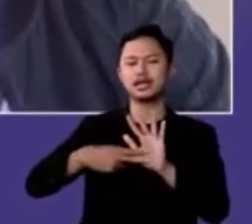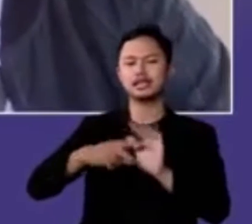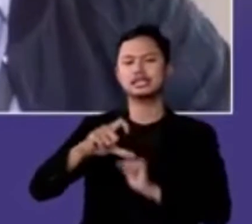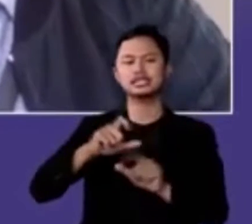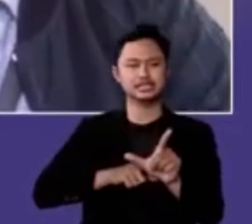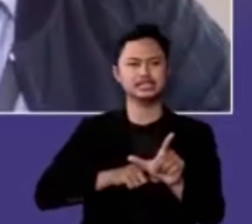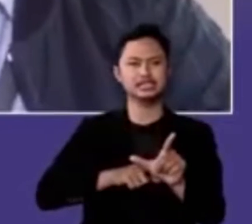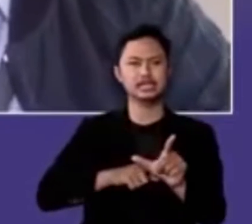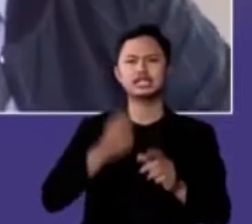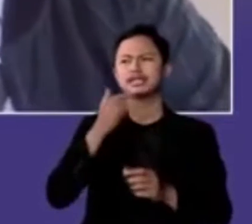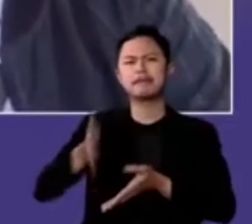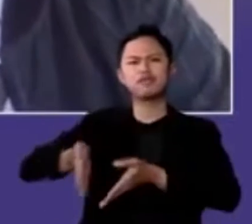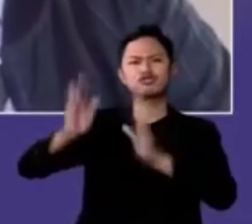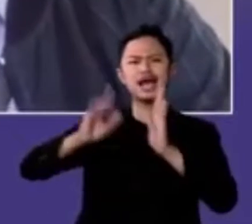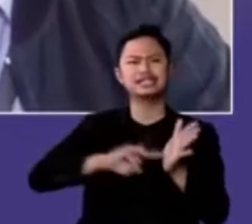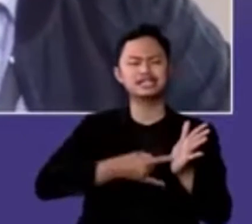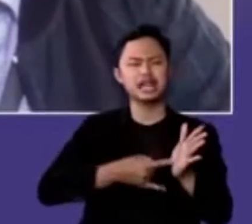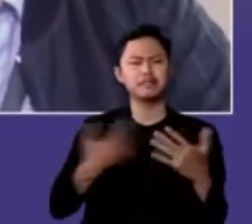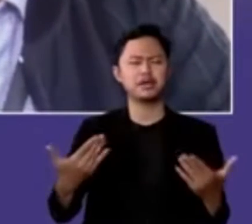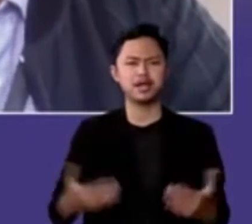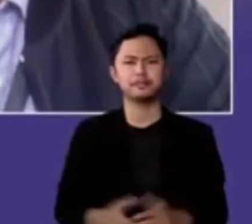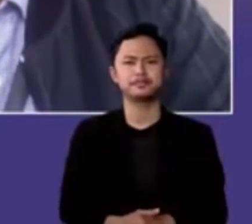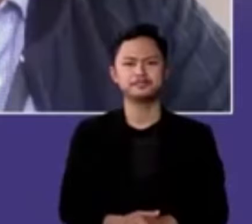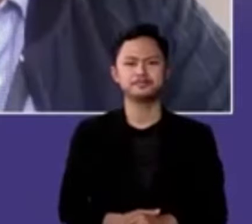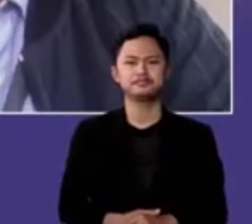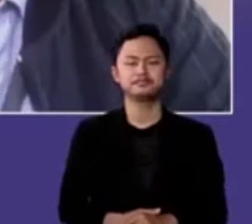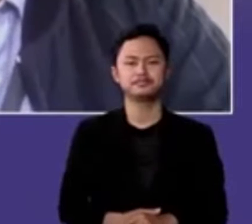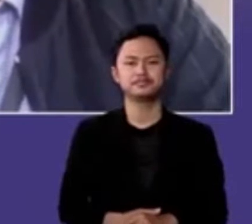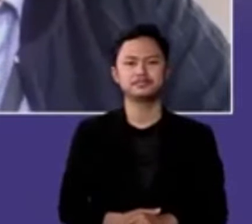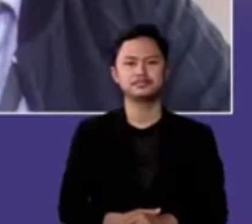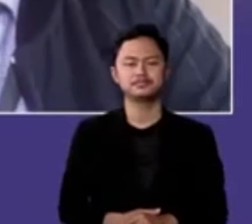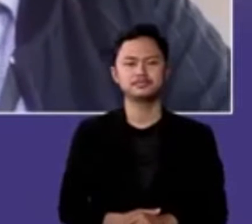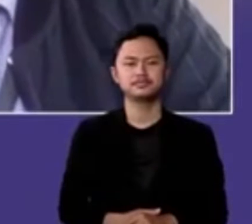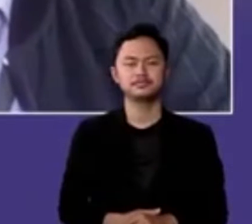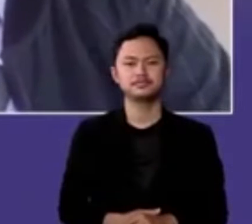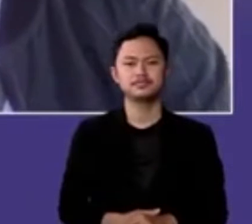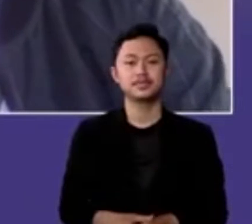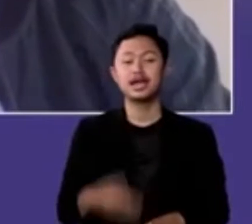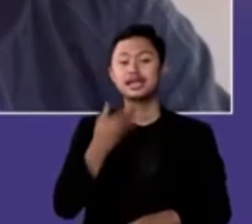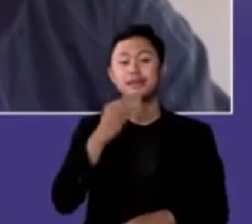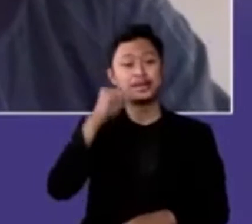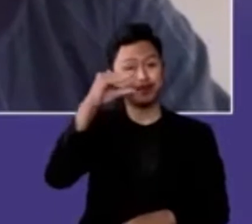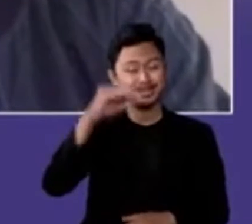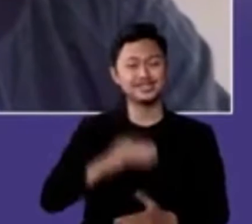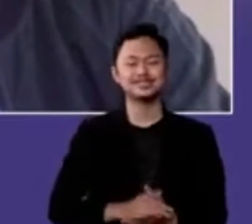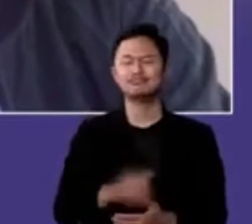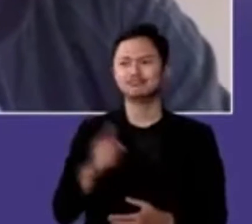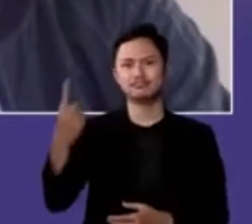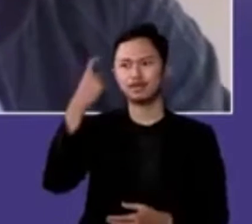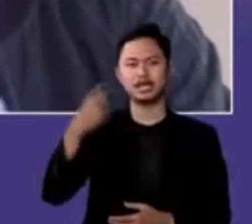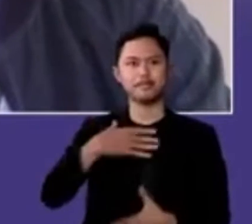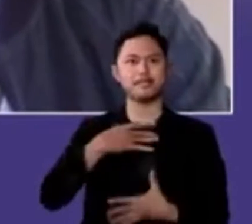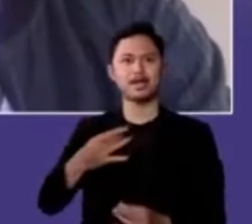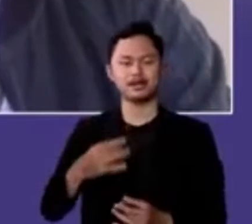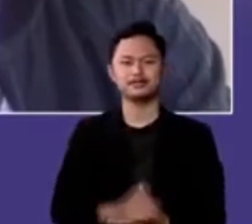atau bahkan berkembang di masa pandemi ini Oke ah met pagi Lagi bahayanya menarik di